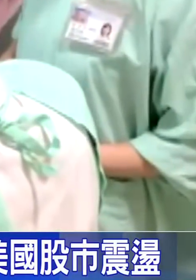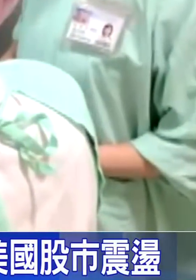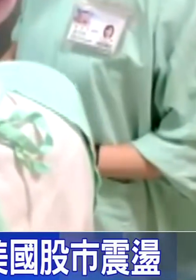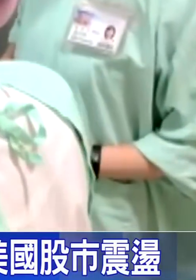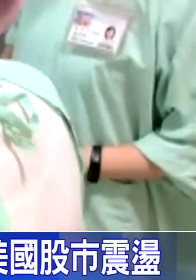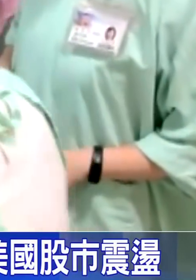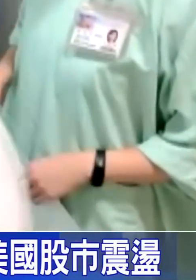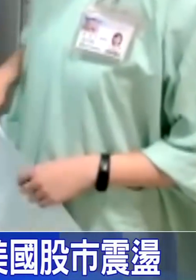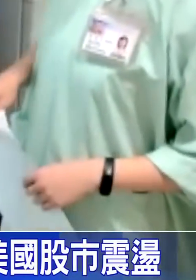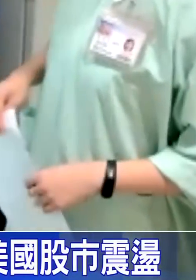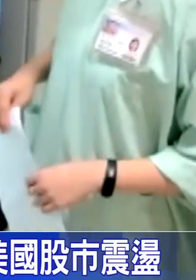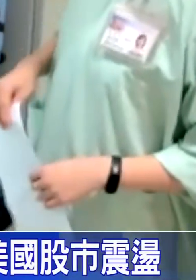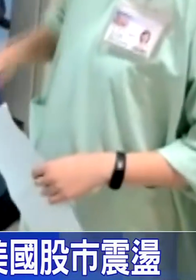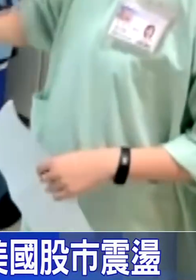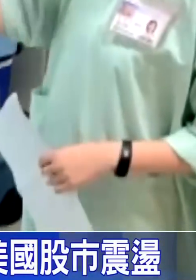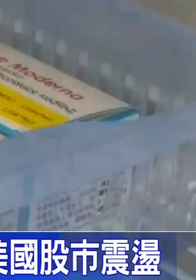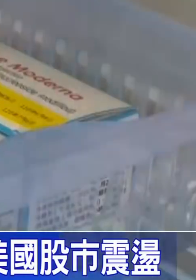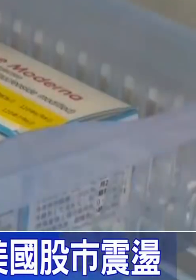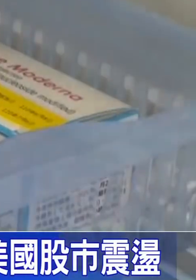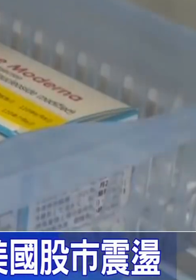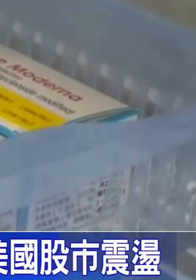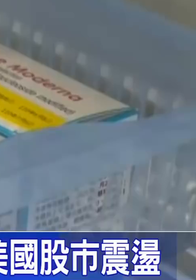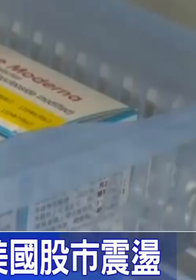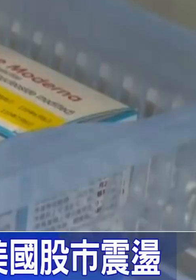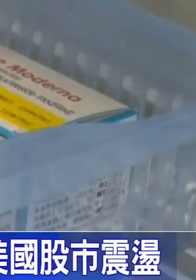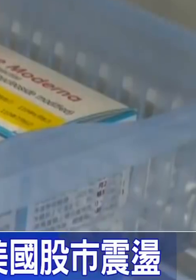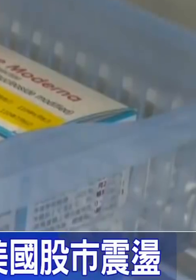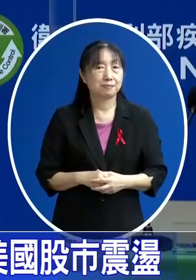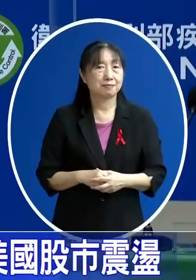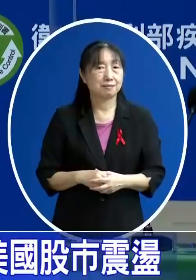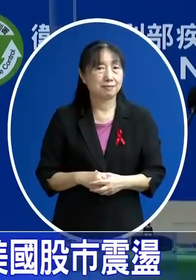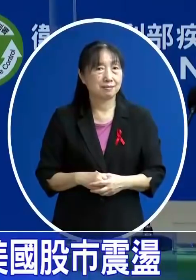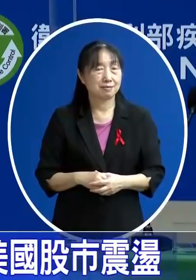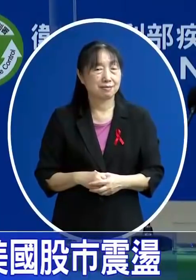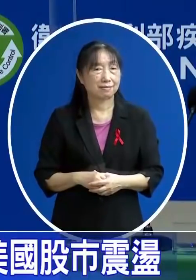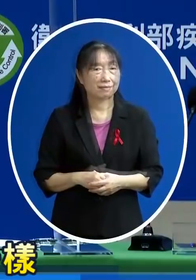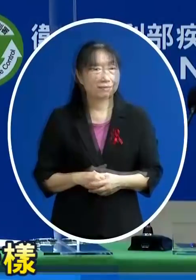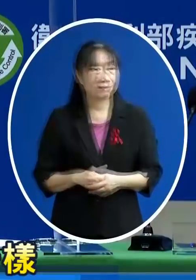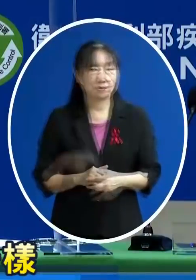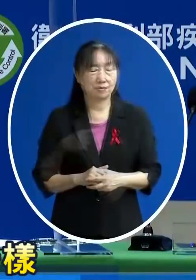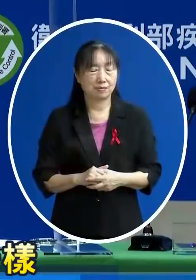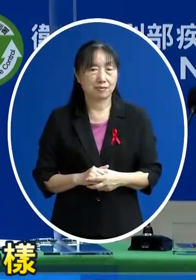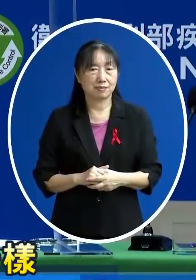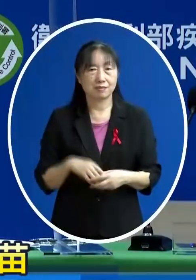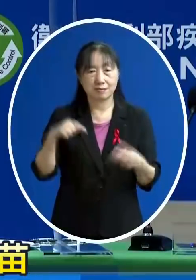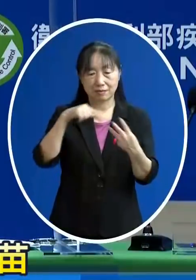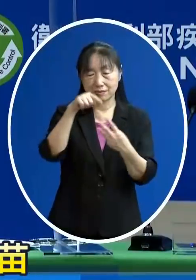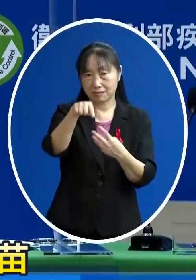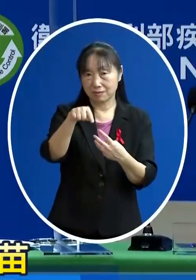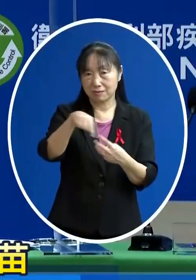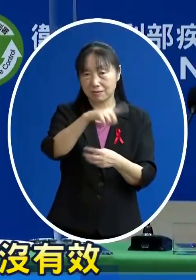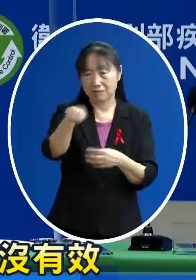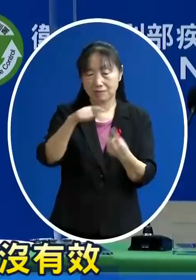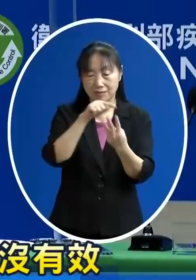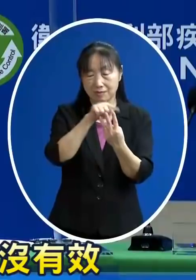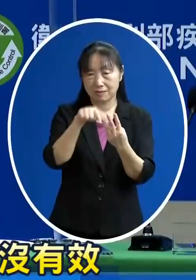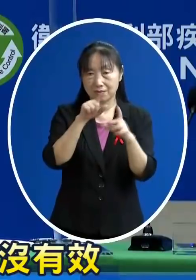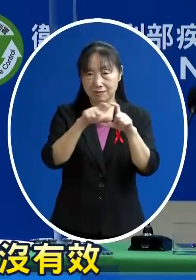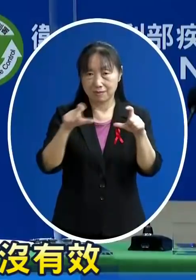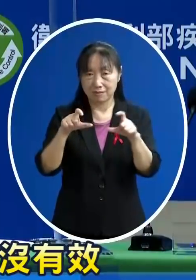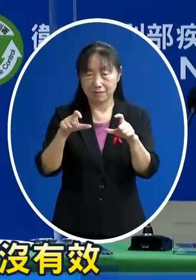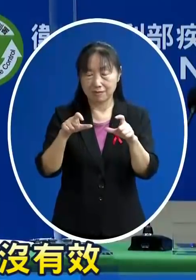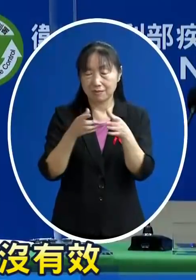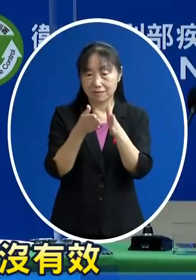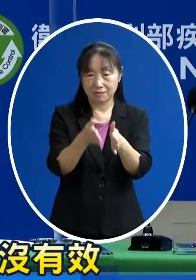话被解读是莫德纳无法有效对付 Omicron。 跟我听到不太一样嘛，他们的疫苗对是不是真的对